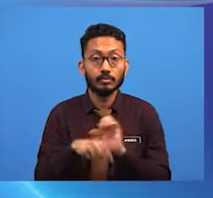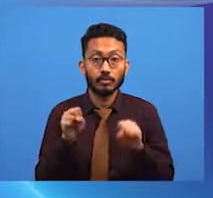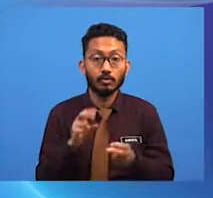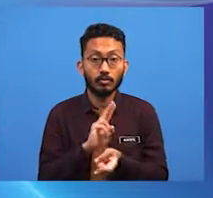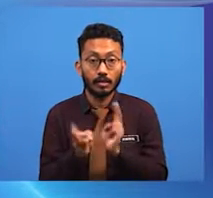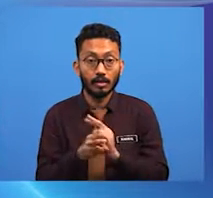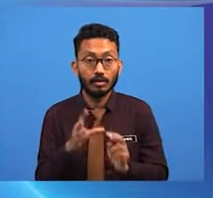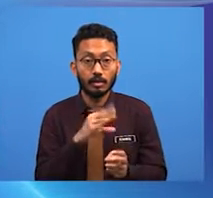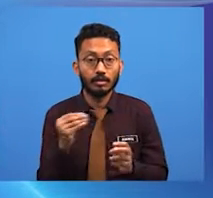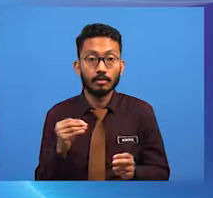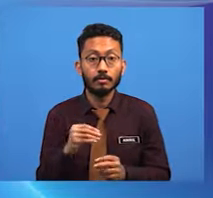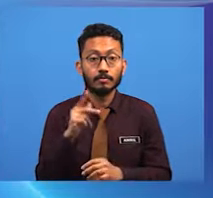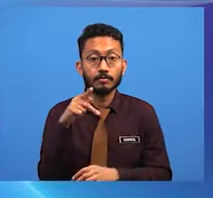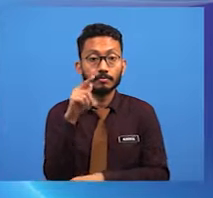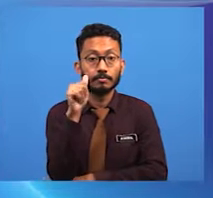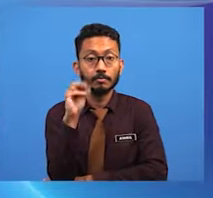pemalar ini.